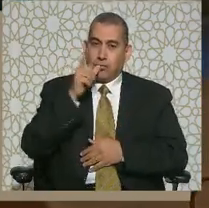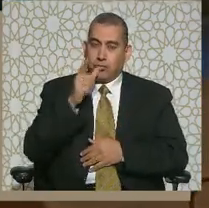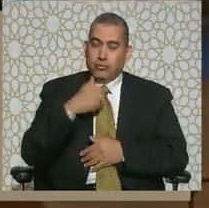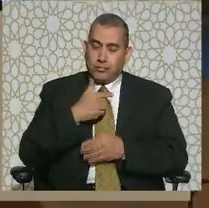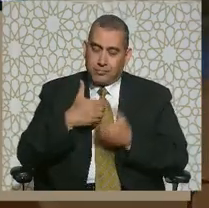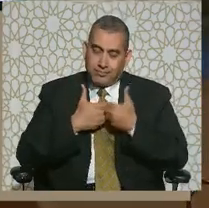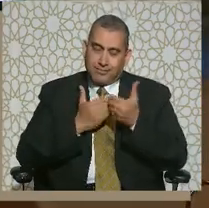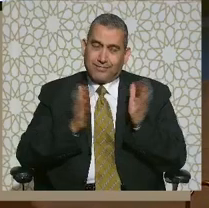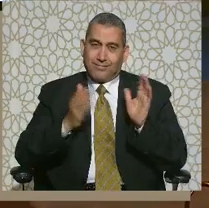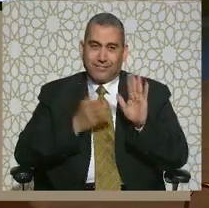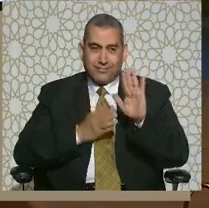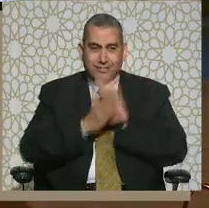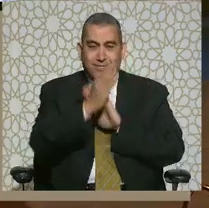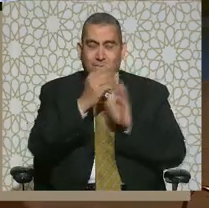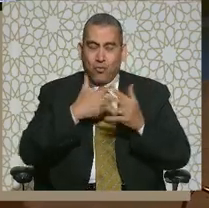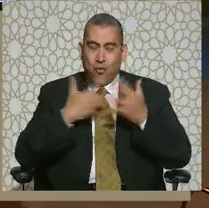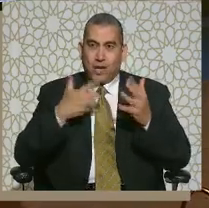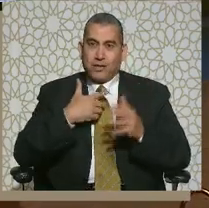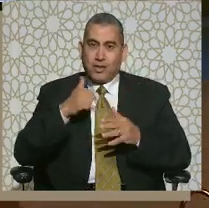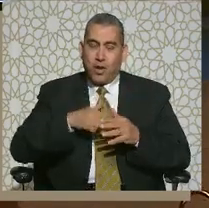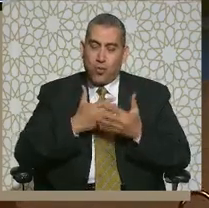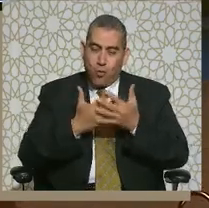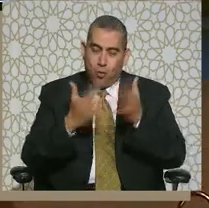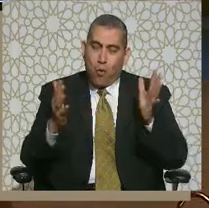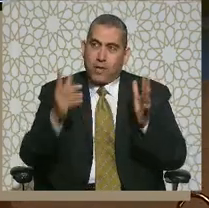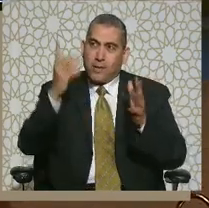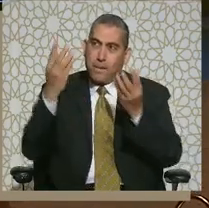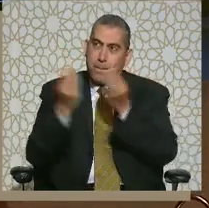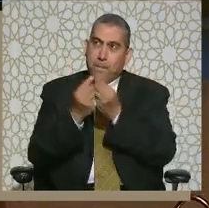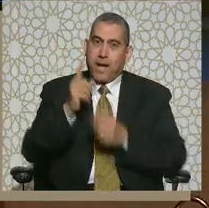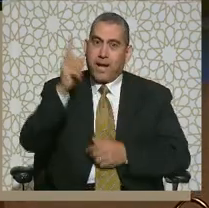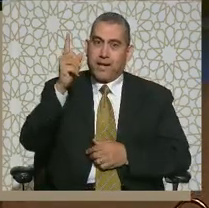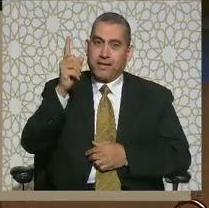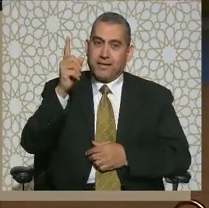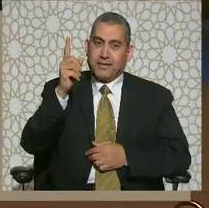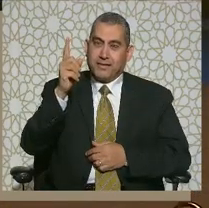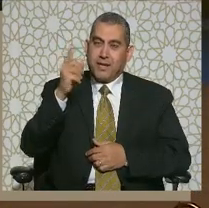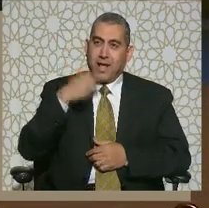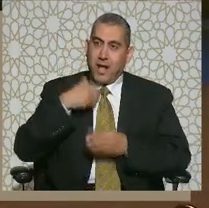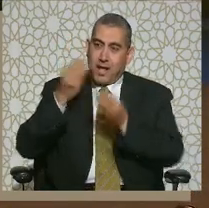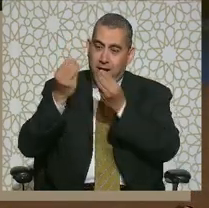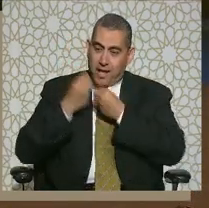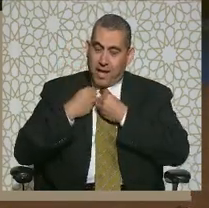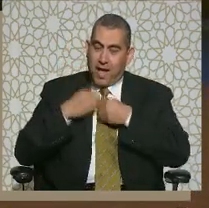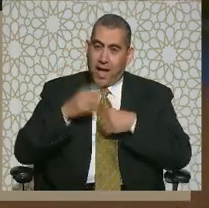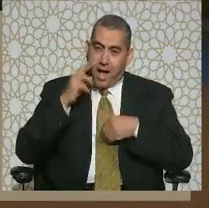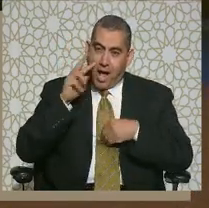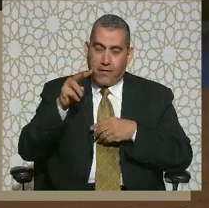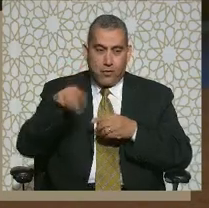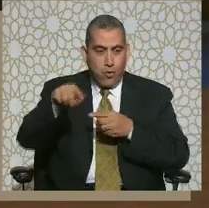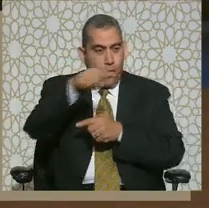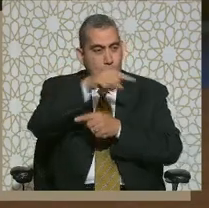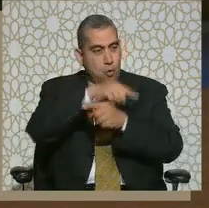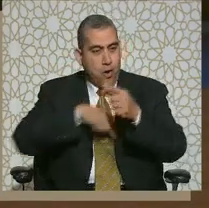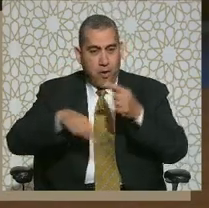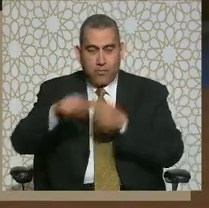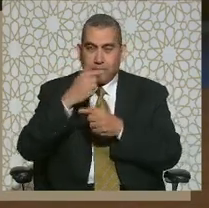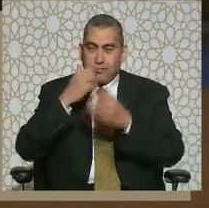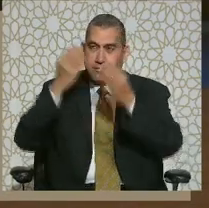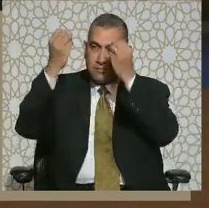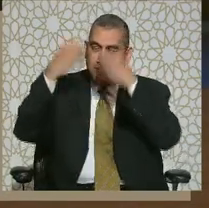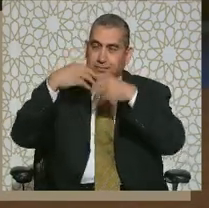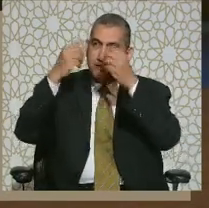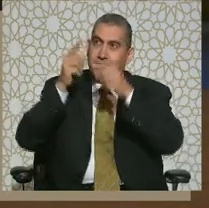ضيق وحشتي الى ساعه معيتك واجعلني ارى من حولي تجليا من